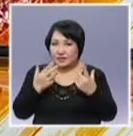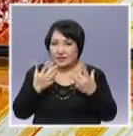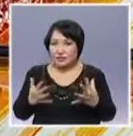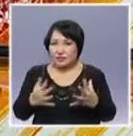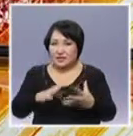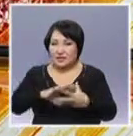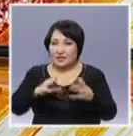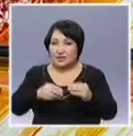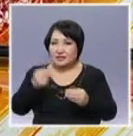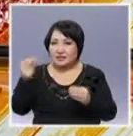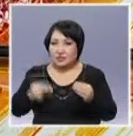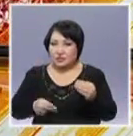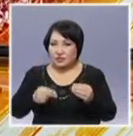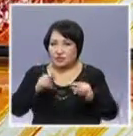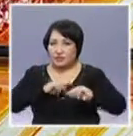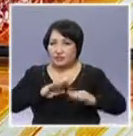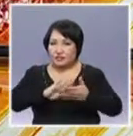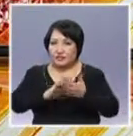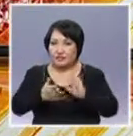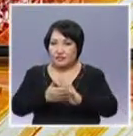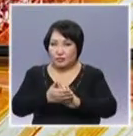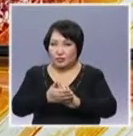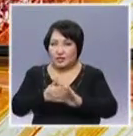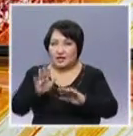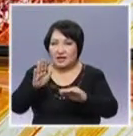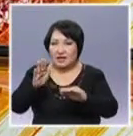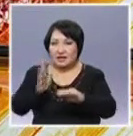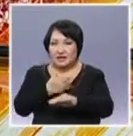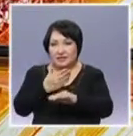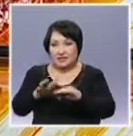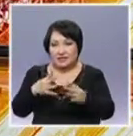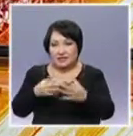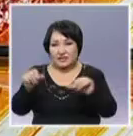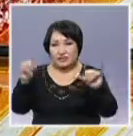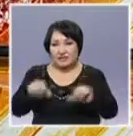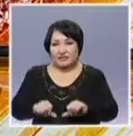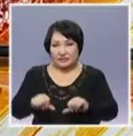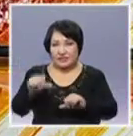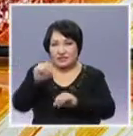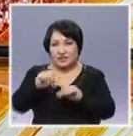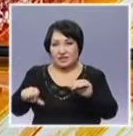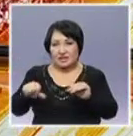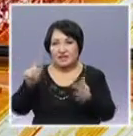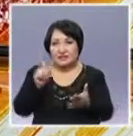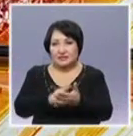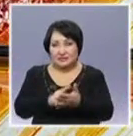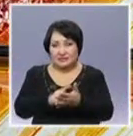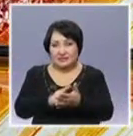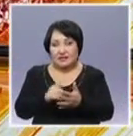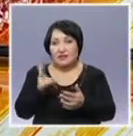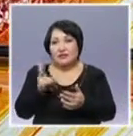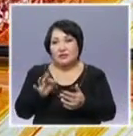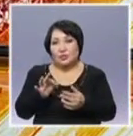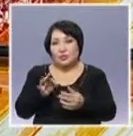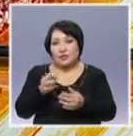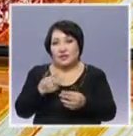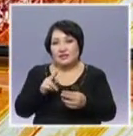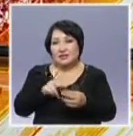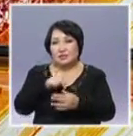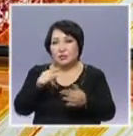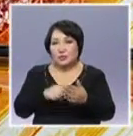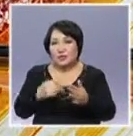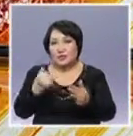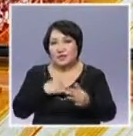трудового договора, разграничения своих прав, обязанностей и так далее, и так далее. Но этот вопрос у нас остается.